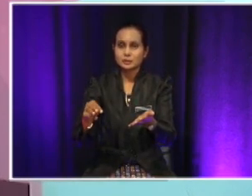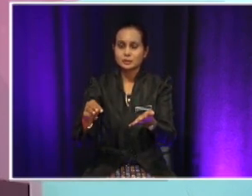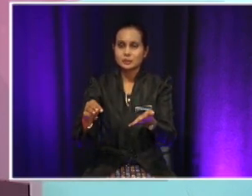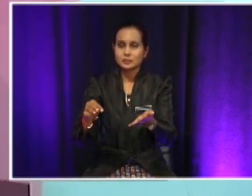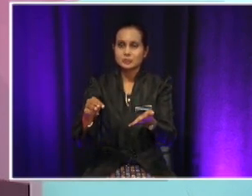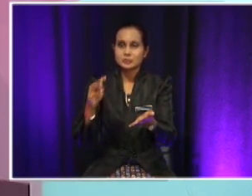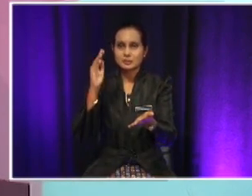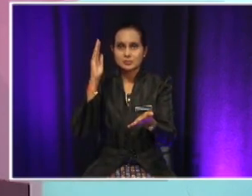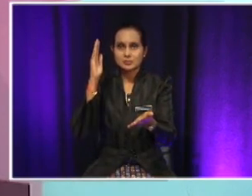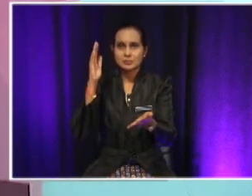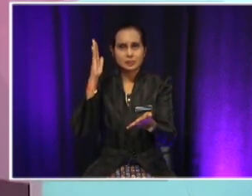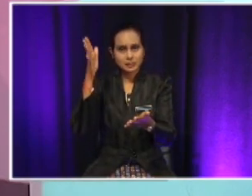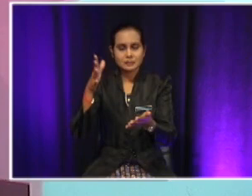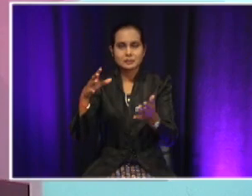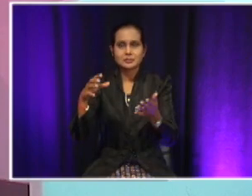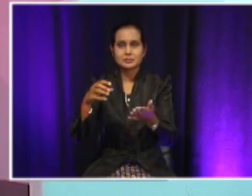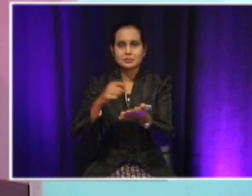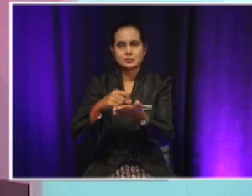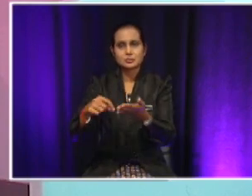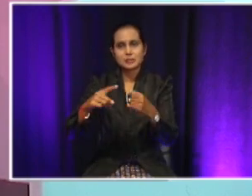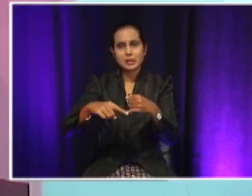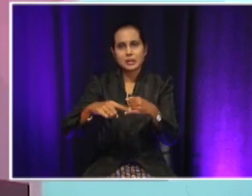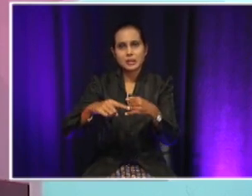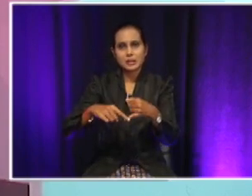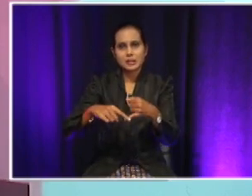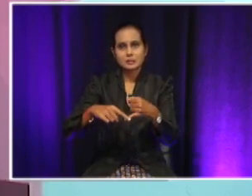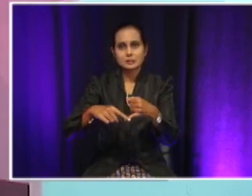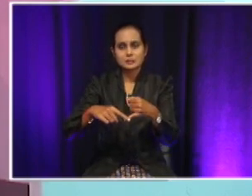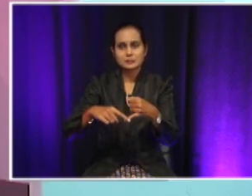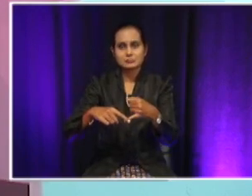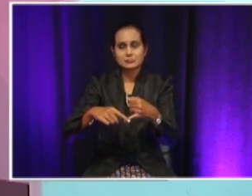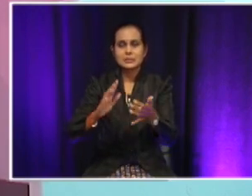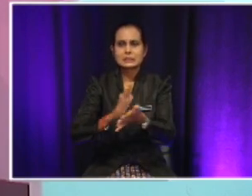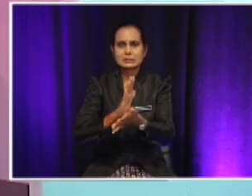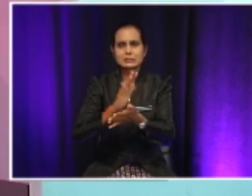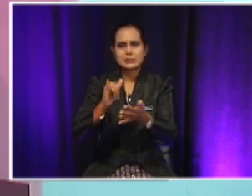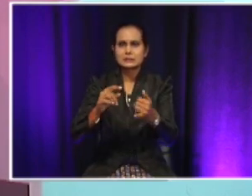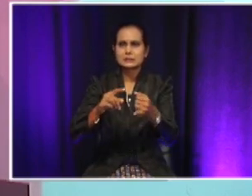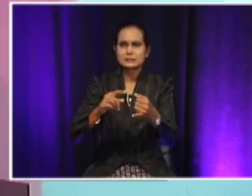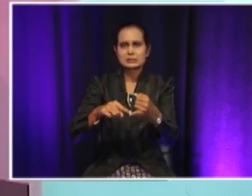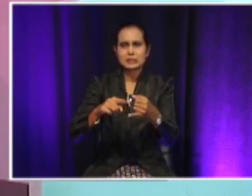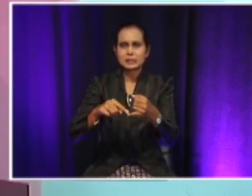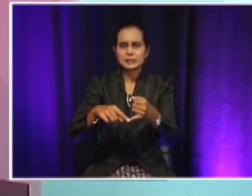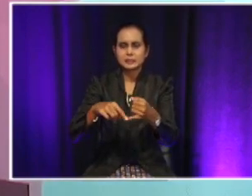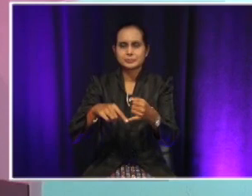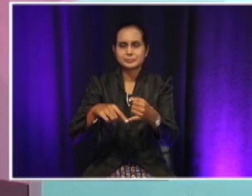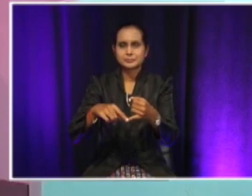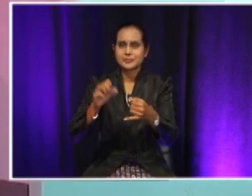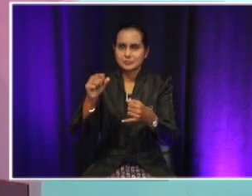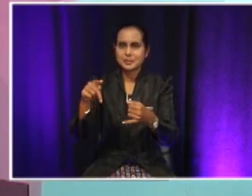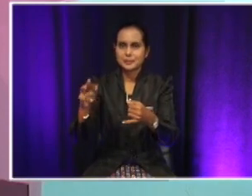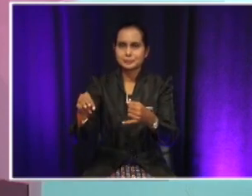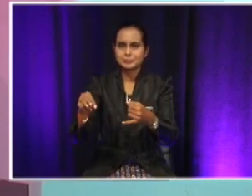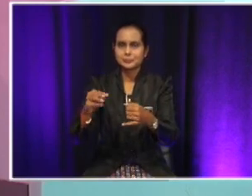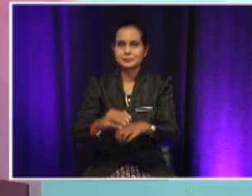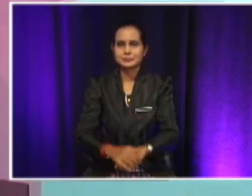di akhir nanti, di antara paper yang terakhir untuk paper teknikal lah, SPM. Ya, betul.